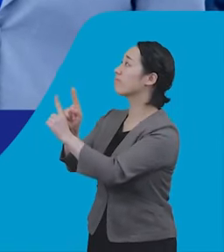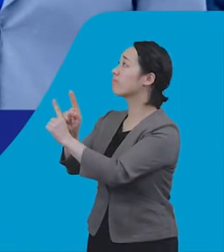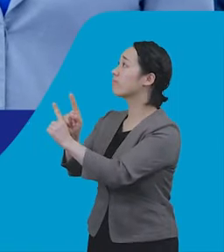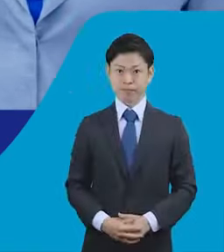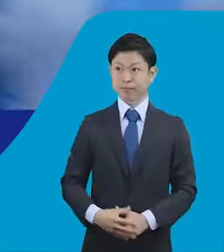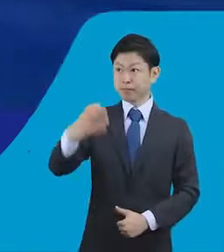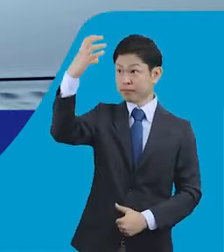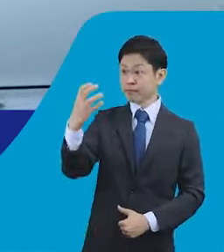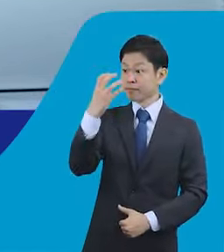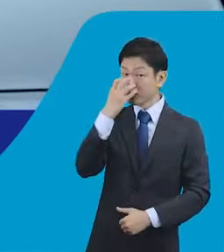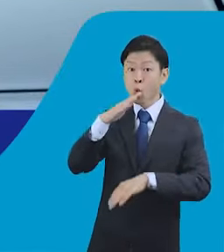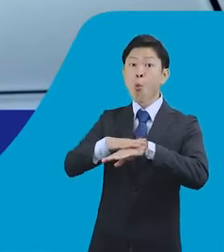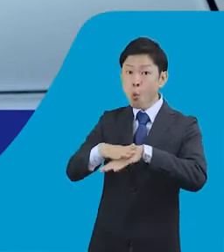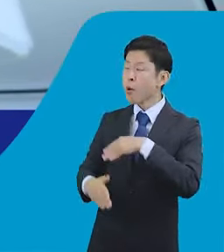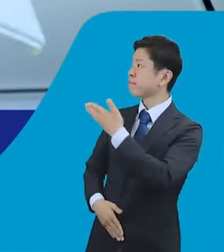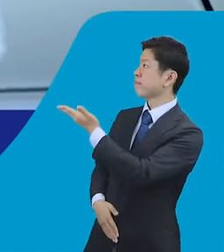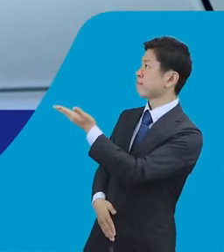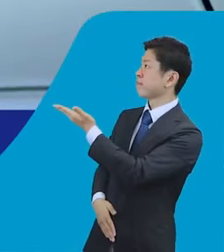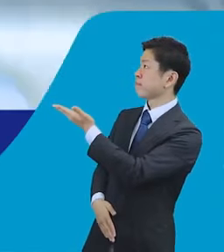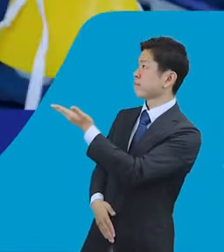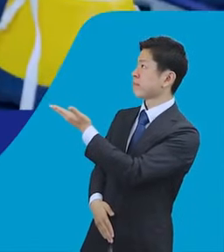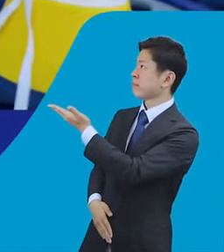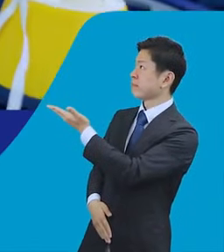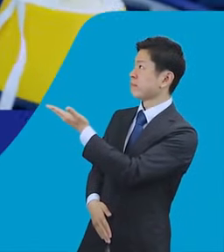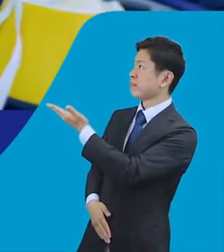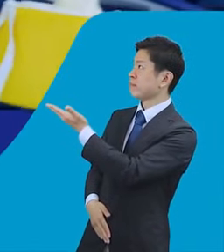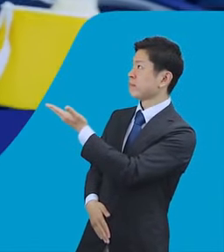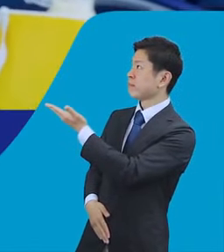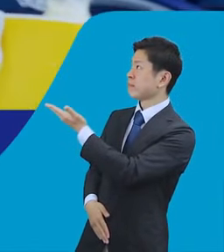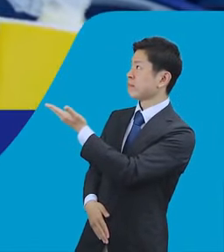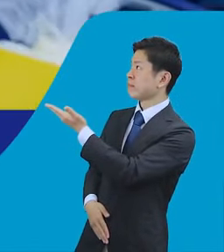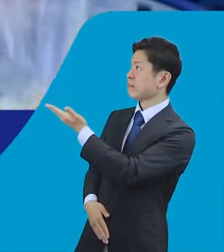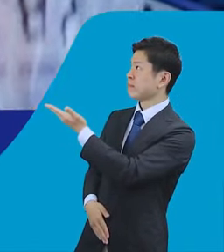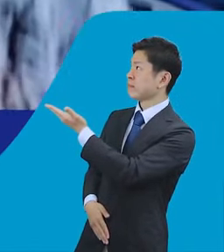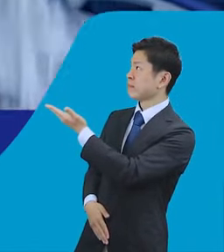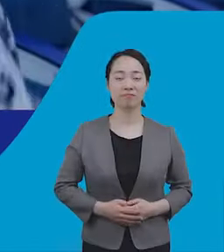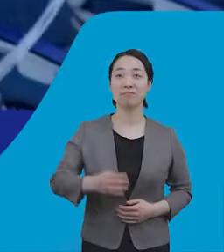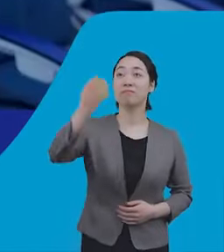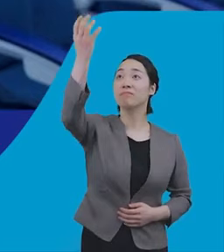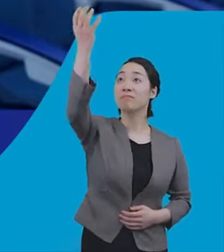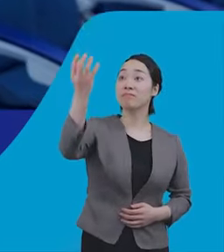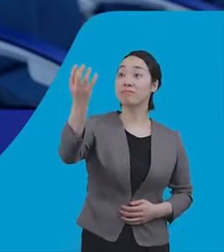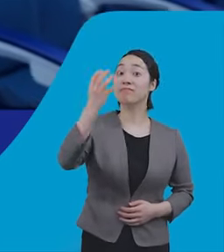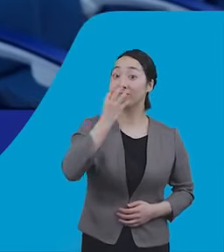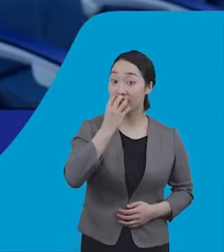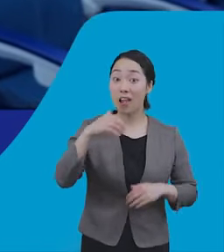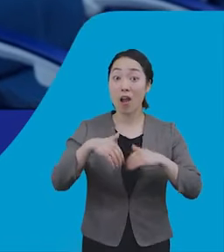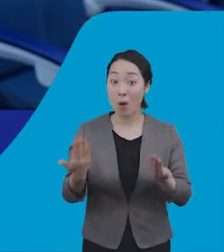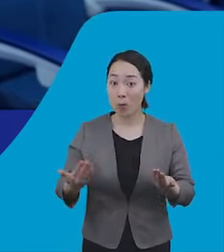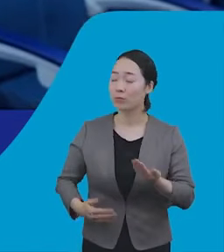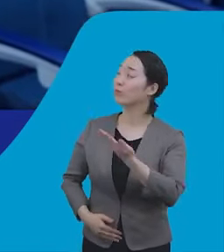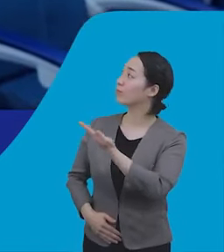our instructions. 酸素マスクが降りてきた際は、マスクを強く引き寄せ、鼻と口に当てて呼吸します。 If oxygen masks